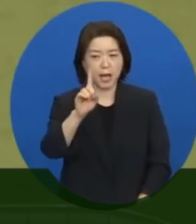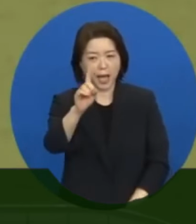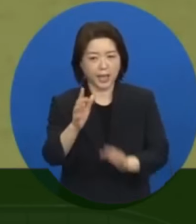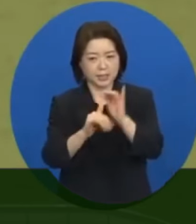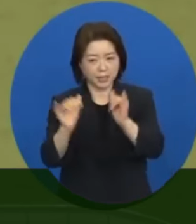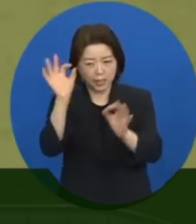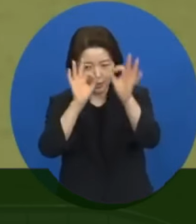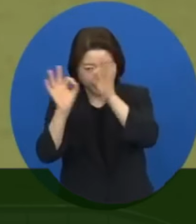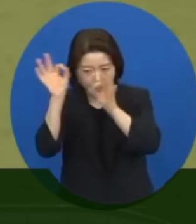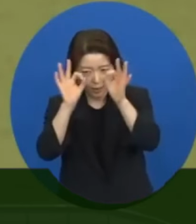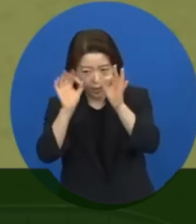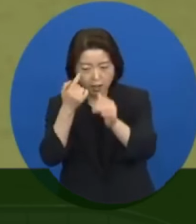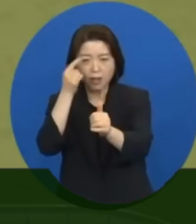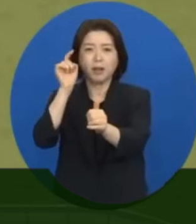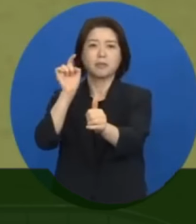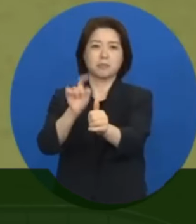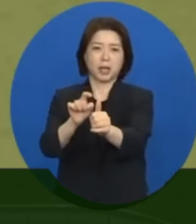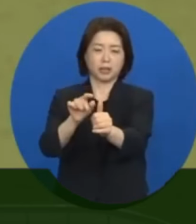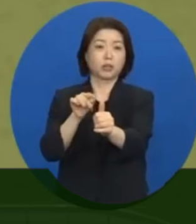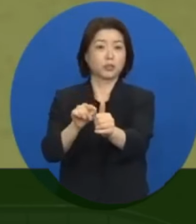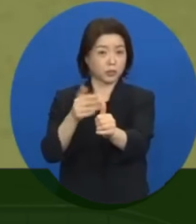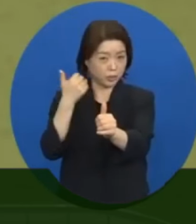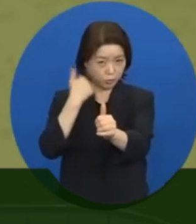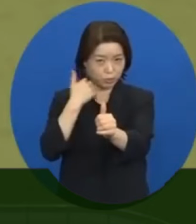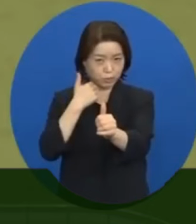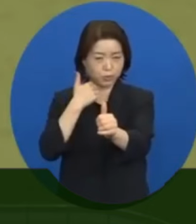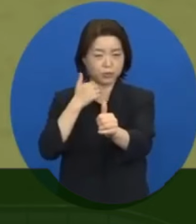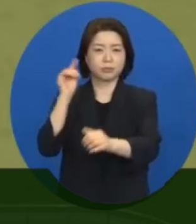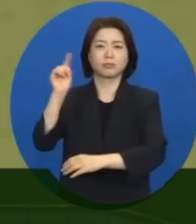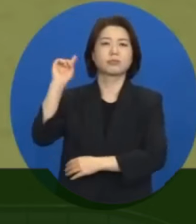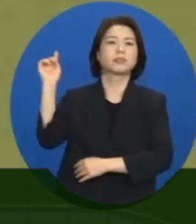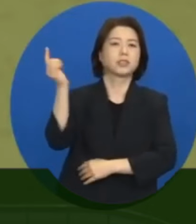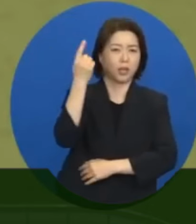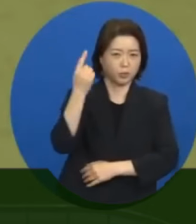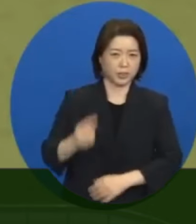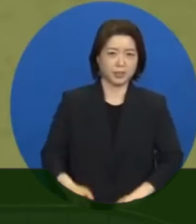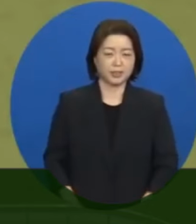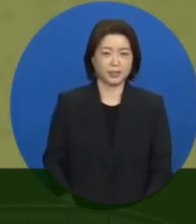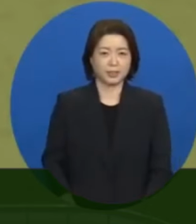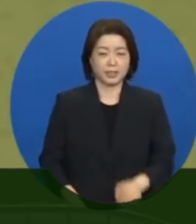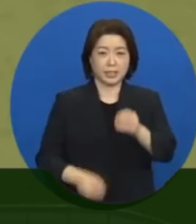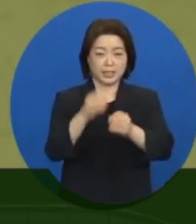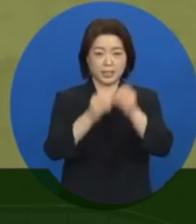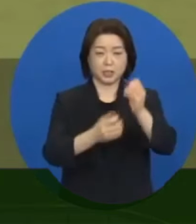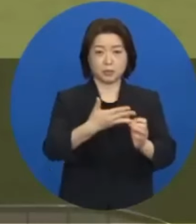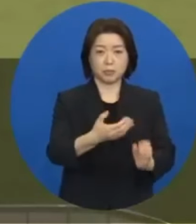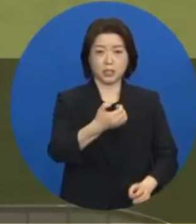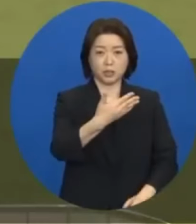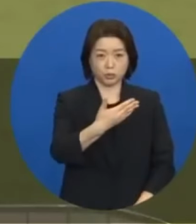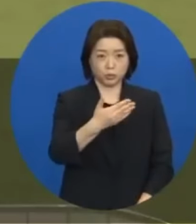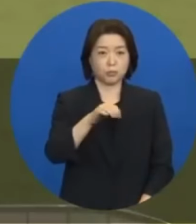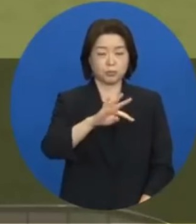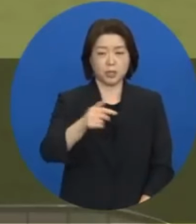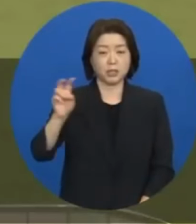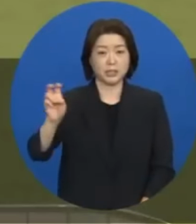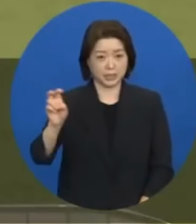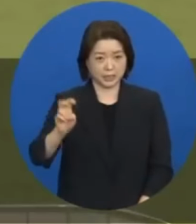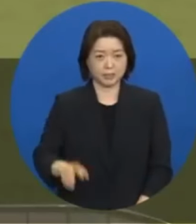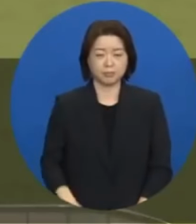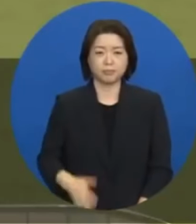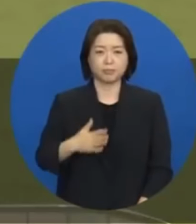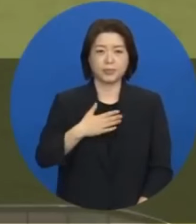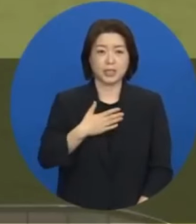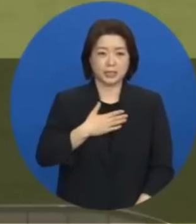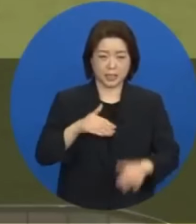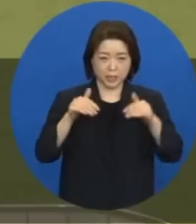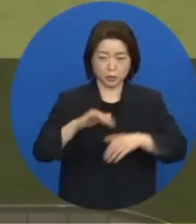찾아 내셨고 그 사람이 다윗입니다 시편 89편 20절에 나는 내 정 다윗을 찾아서